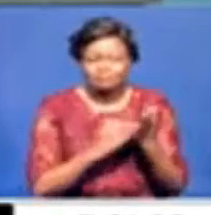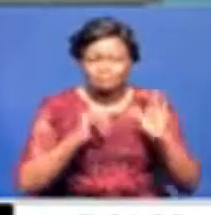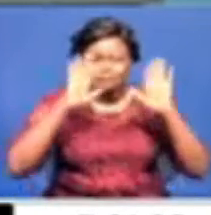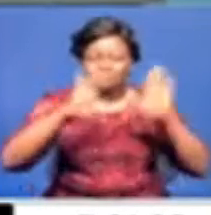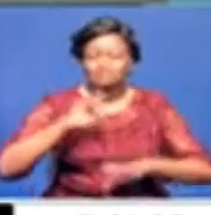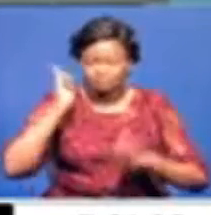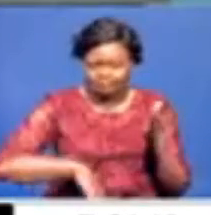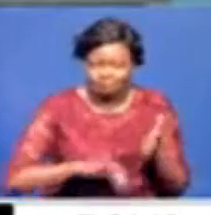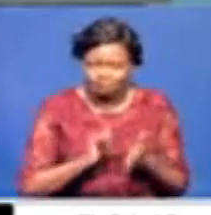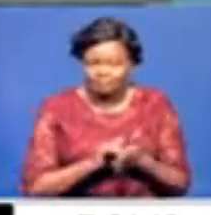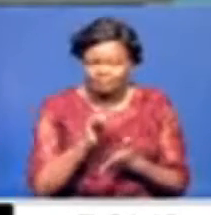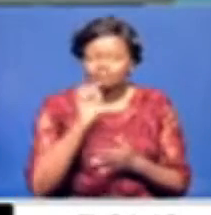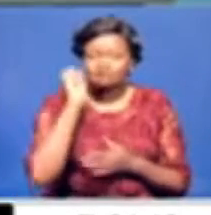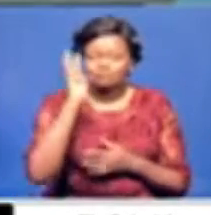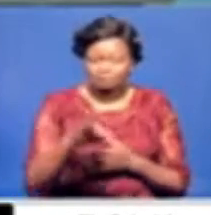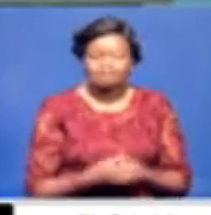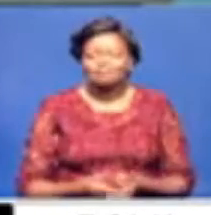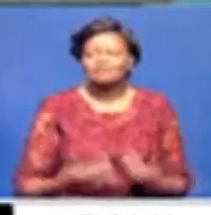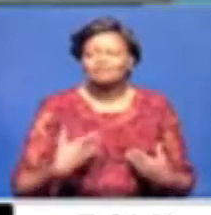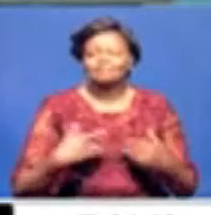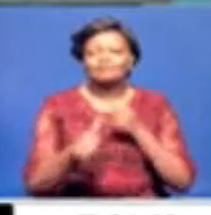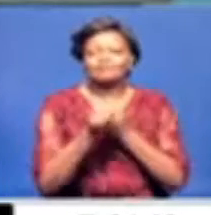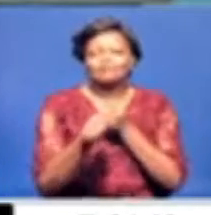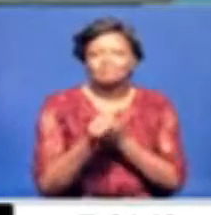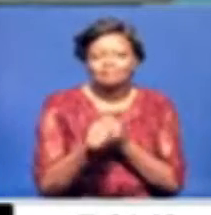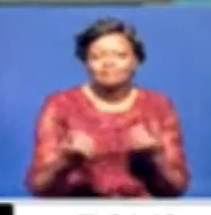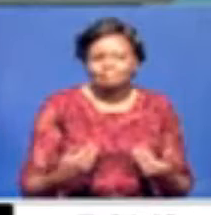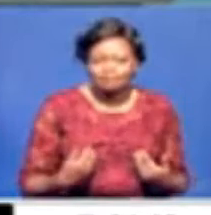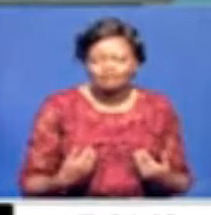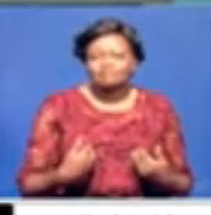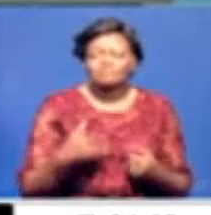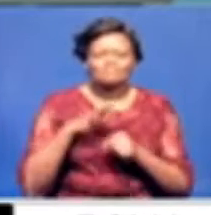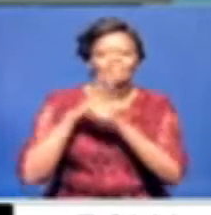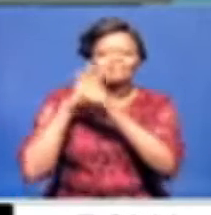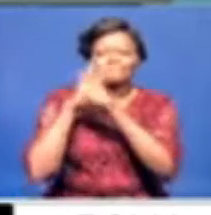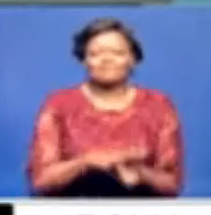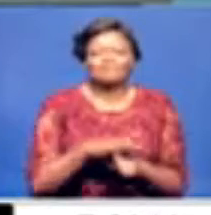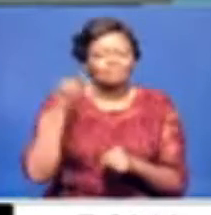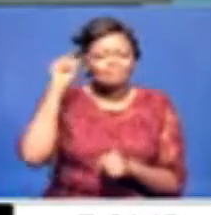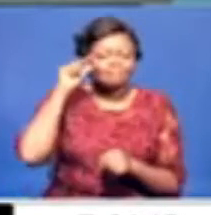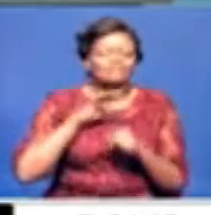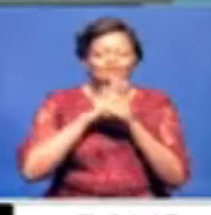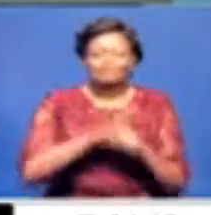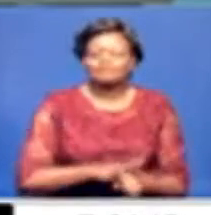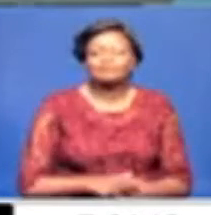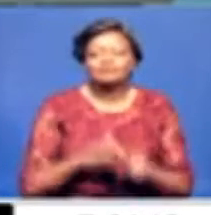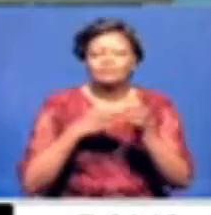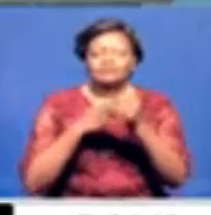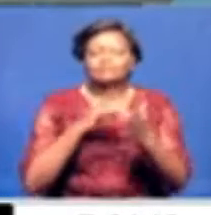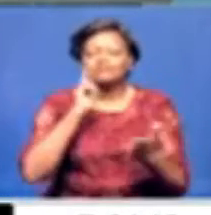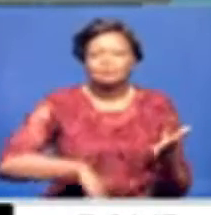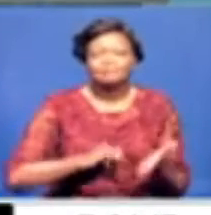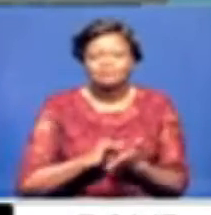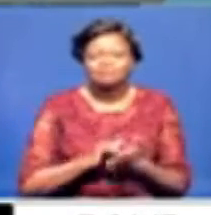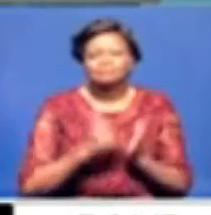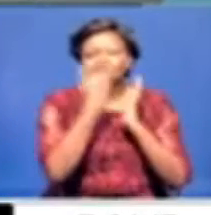hilo litawaweka kwenye hatari ya kukabiliwa na dhulma za kijinsia. Viongozi hao wanasema kuwa